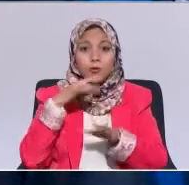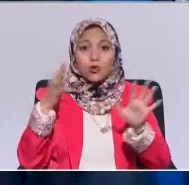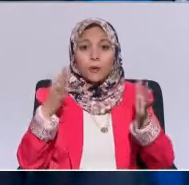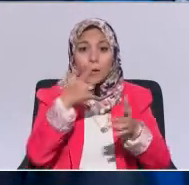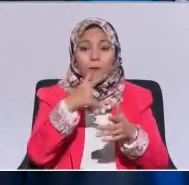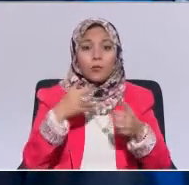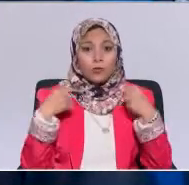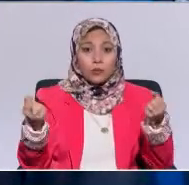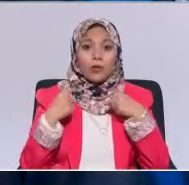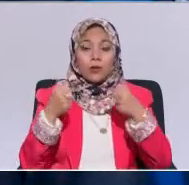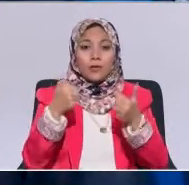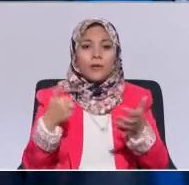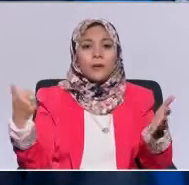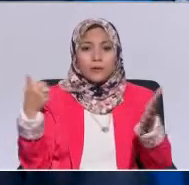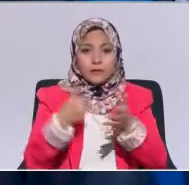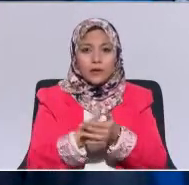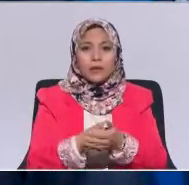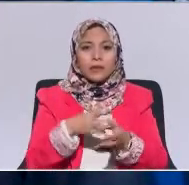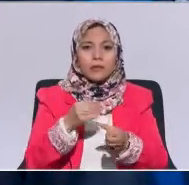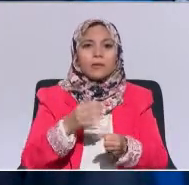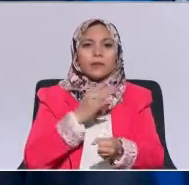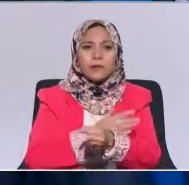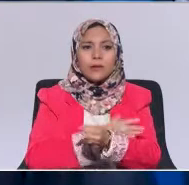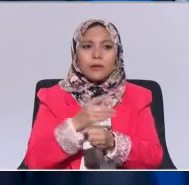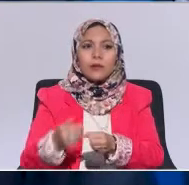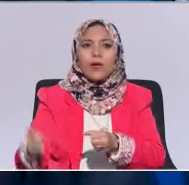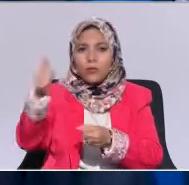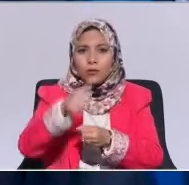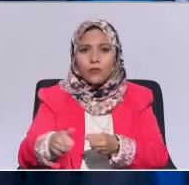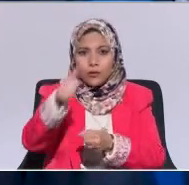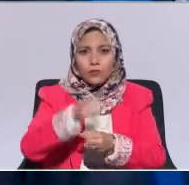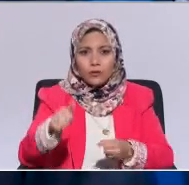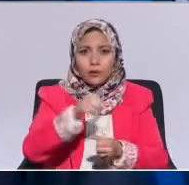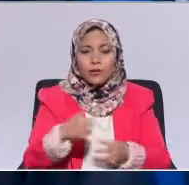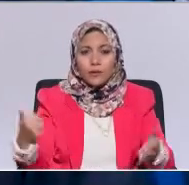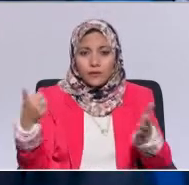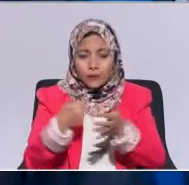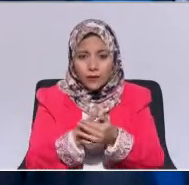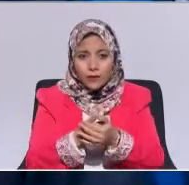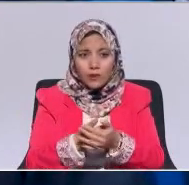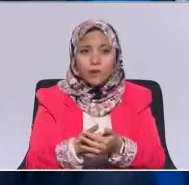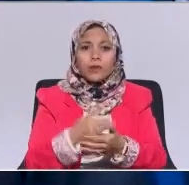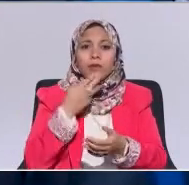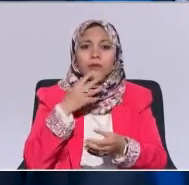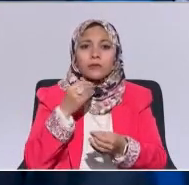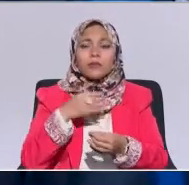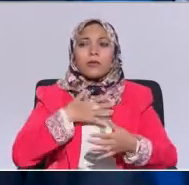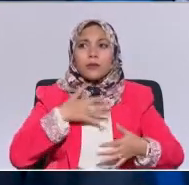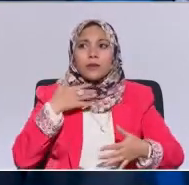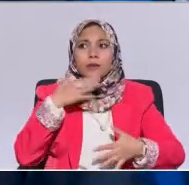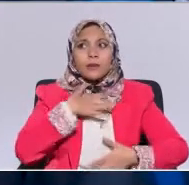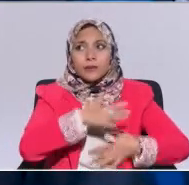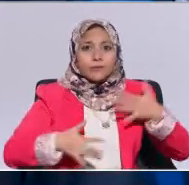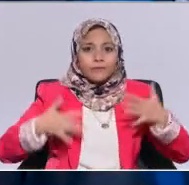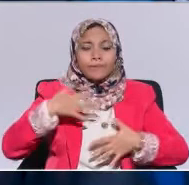كويسة، بس بدأت الحالة تتدهور يوم عن يوم. بدأ هو حس ان هو خلاص،